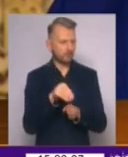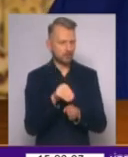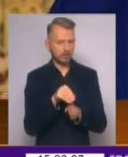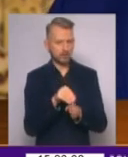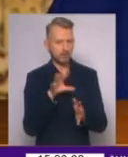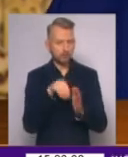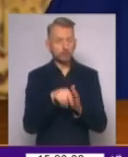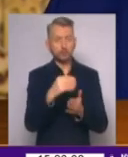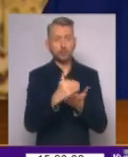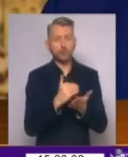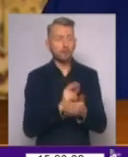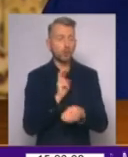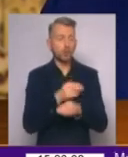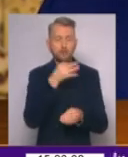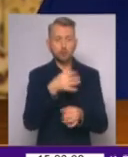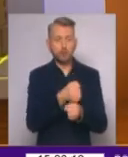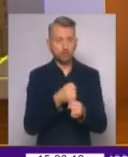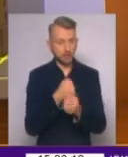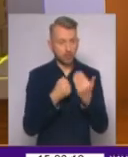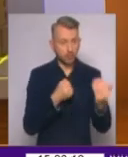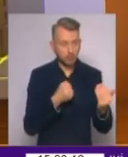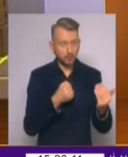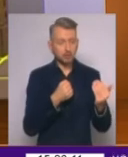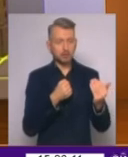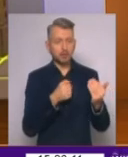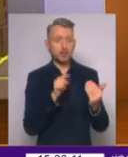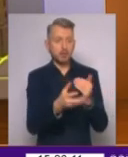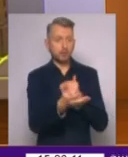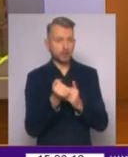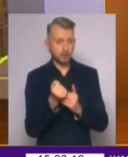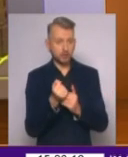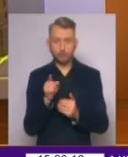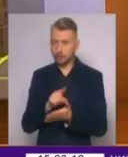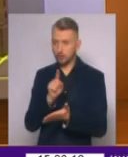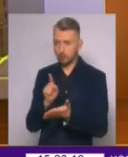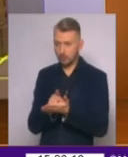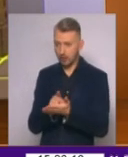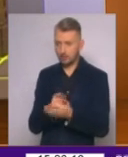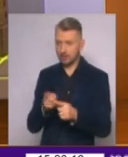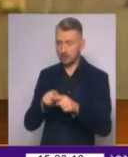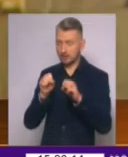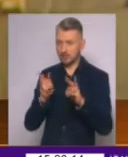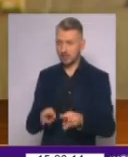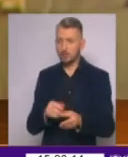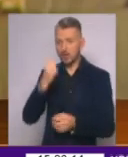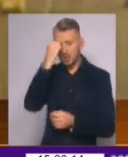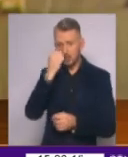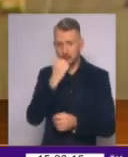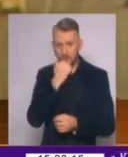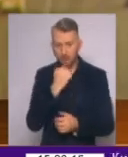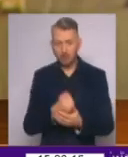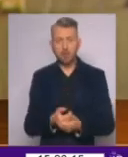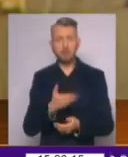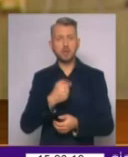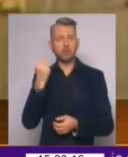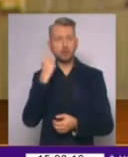звичайно, приходите в будь-яку аптеку КП «Фармація», там ви отримуєте зобов'язані так повністю це все забезпечувати. Дякую, пане Олеже. От ми